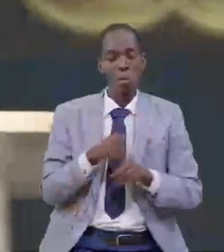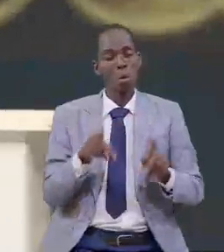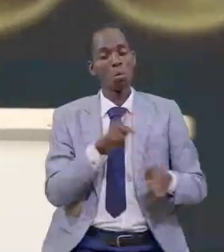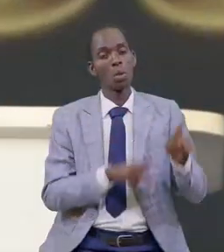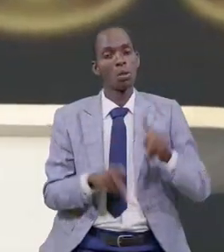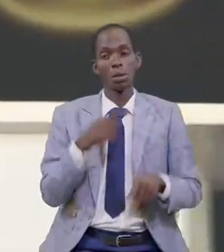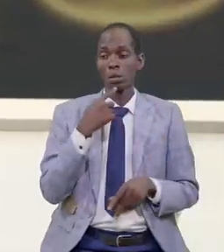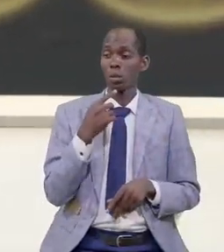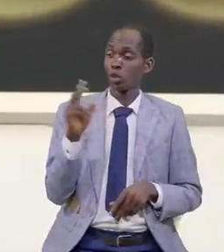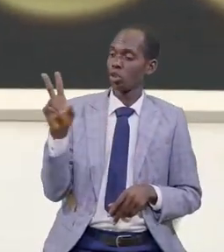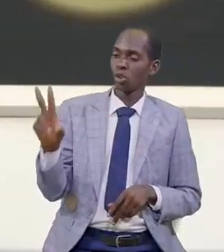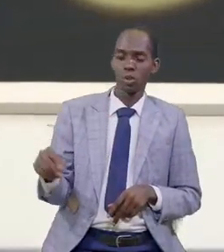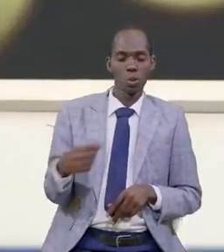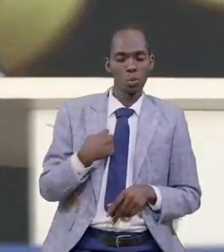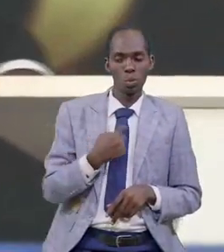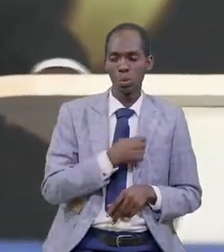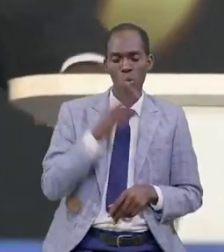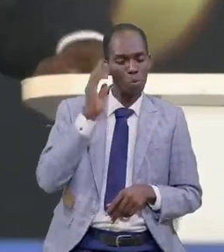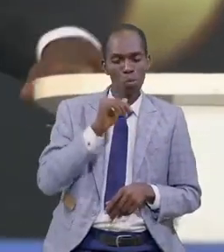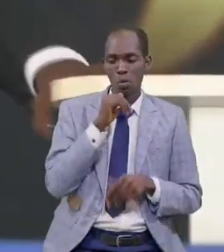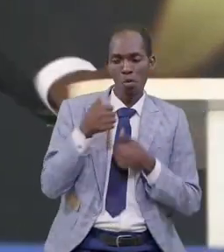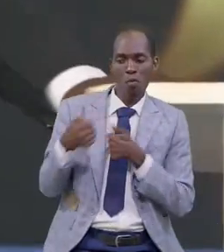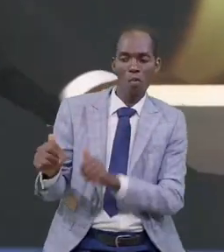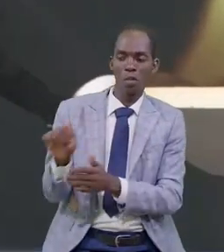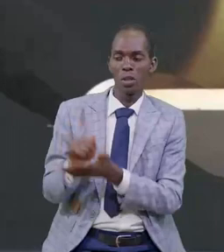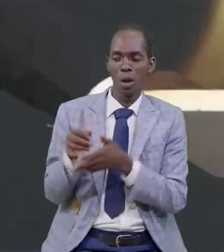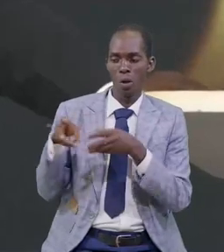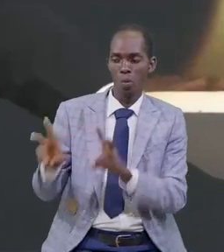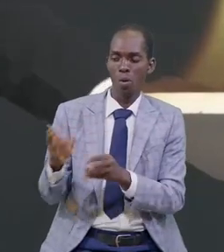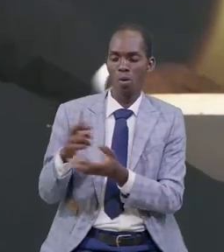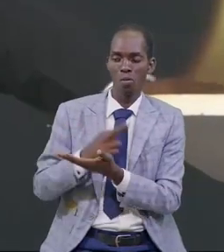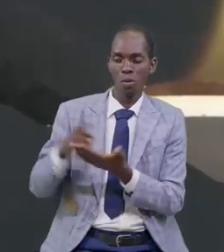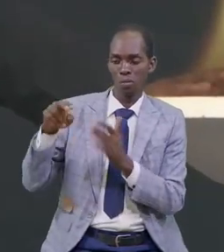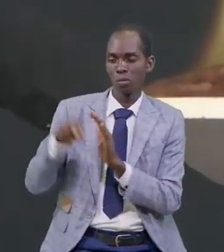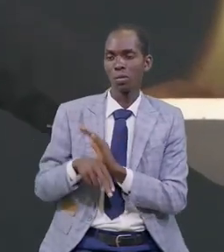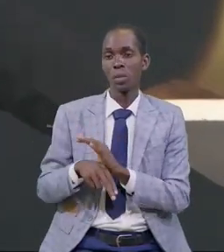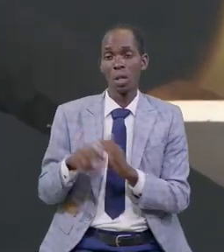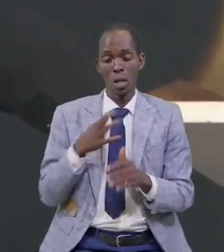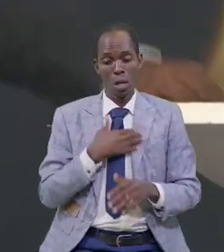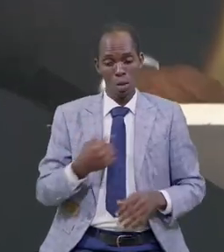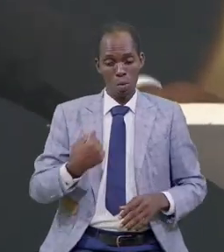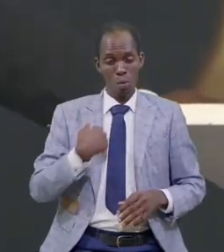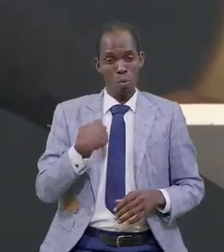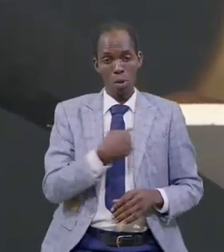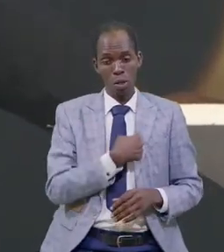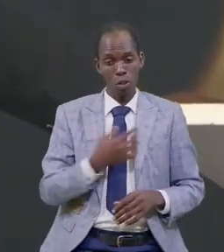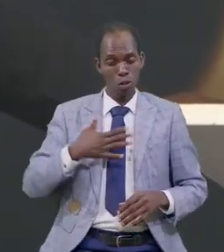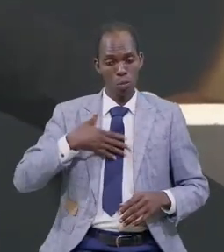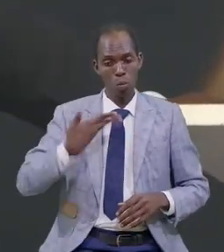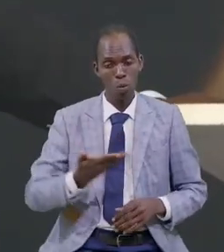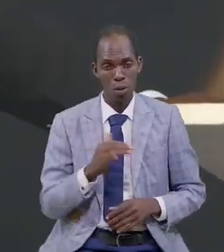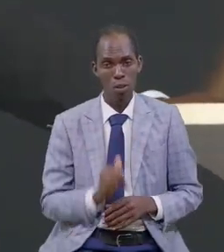disent qu'ils ne vont pas marcher dans cette voie et intentionnellement ils